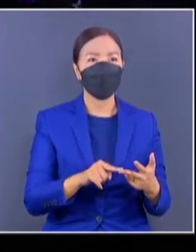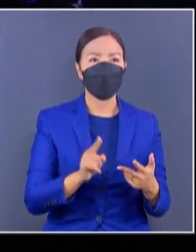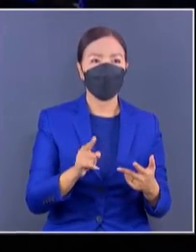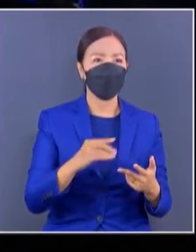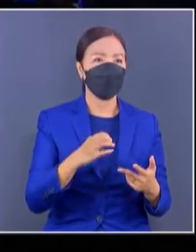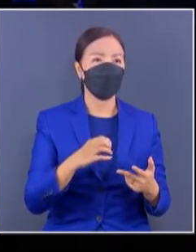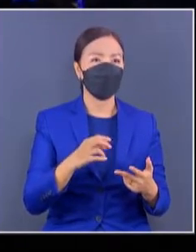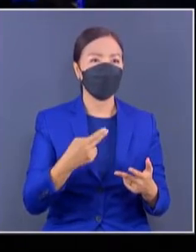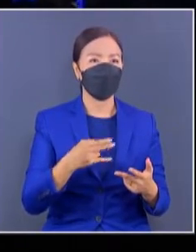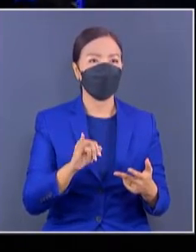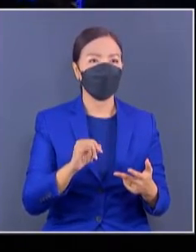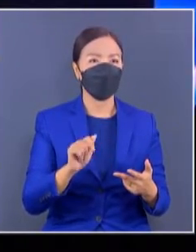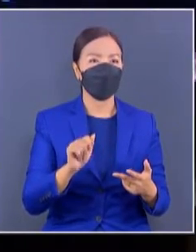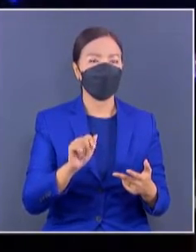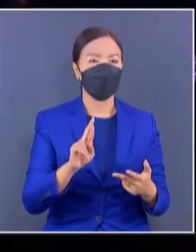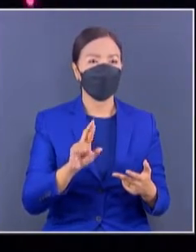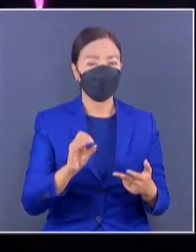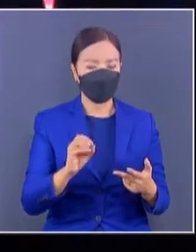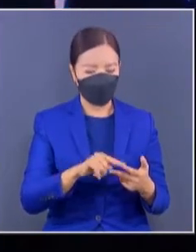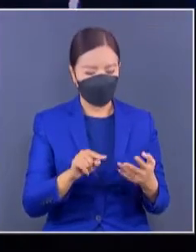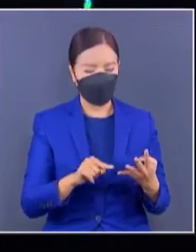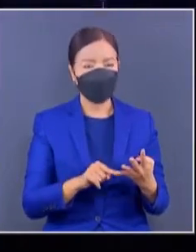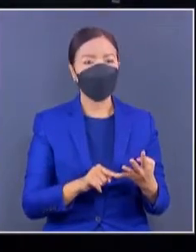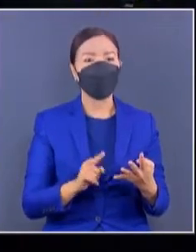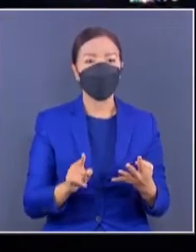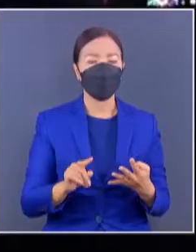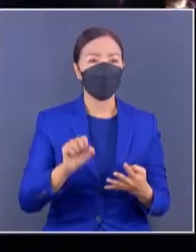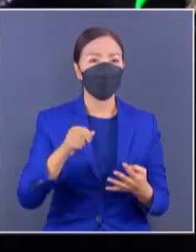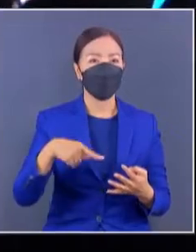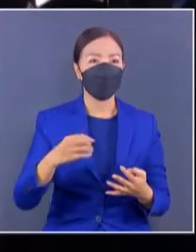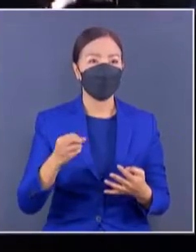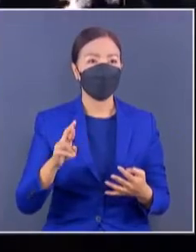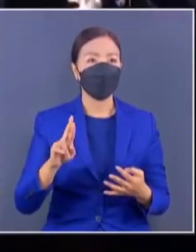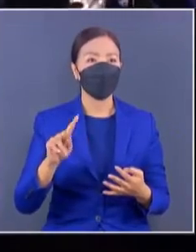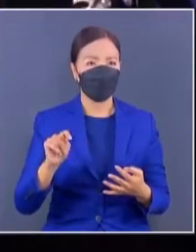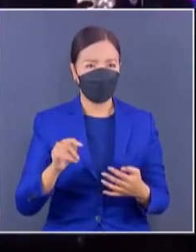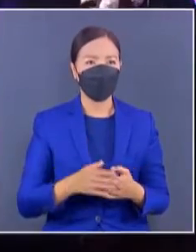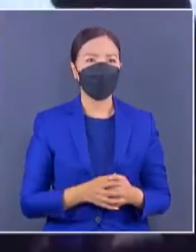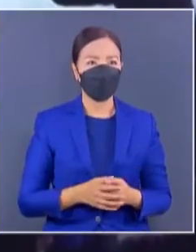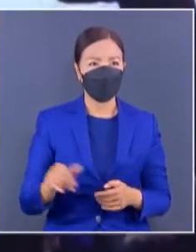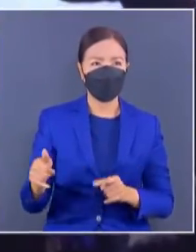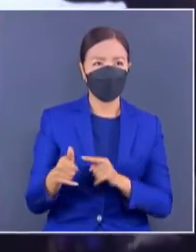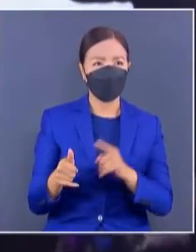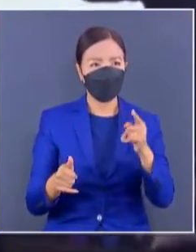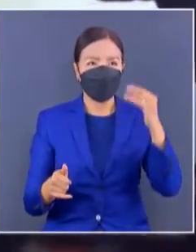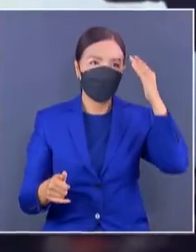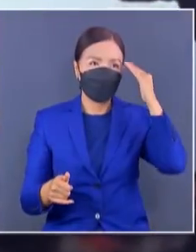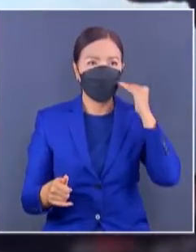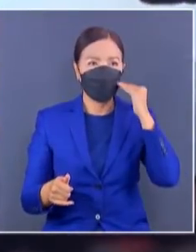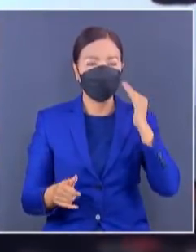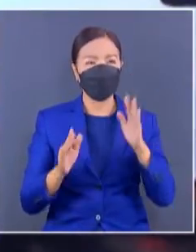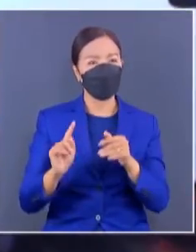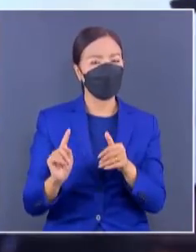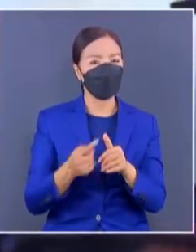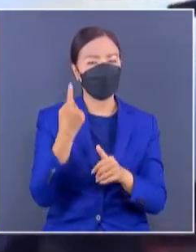ยังได้เปิดตัวแบมแบมกันต์พิมุกภูวกุลศิลปินเชื้อสายไทยที่โด่งดังในประเทศเกาหลีใต้เป็นพรีเซ็นเตอร์คนใหม่